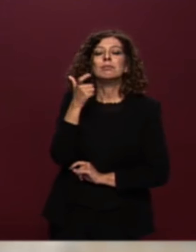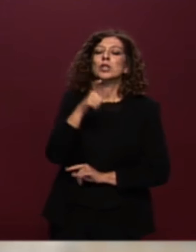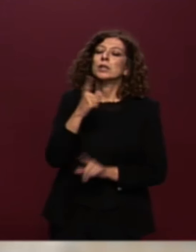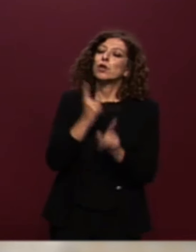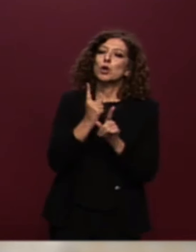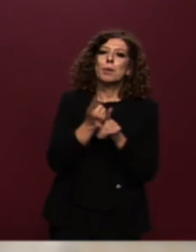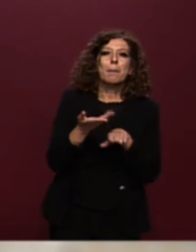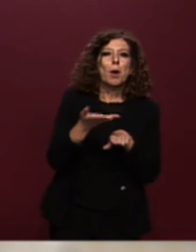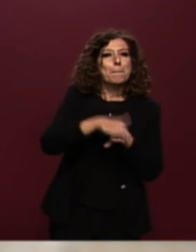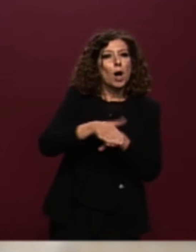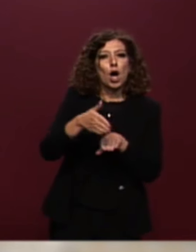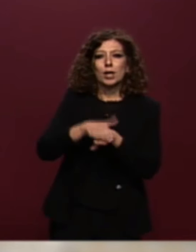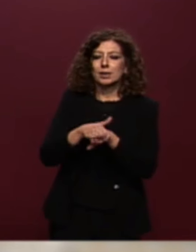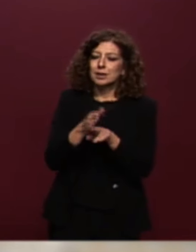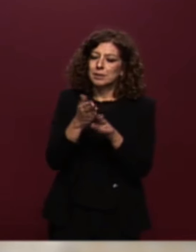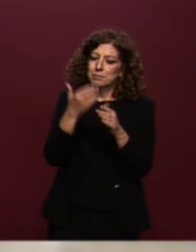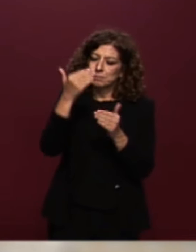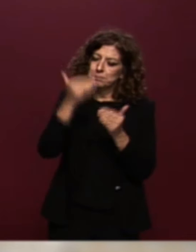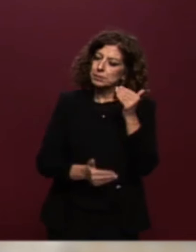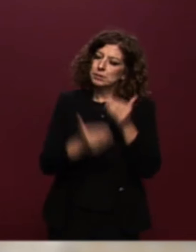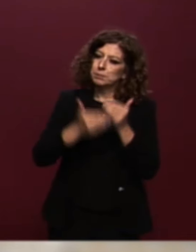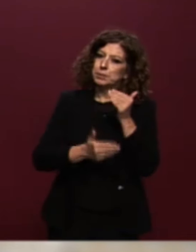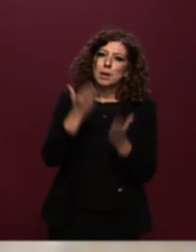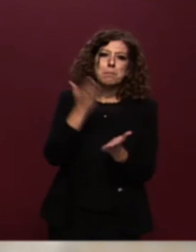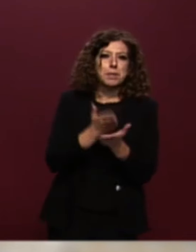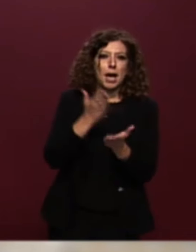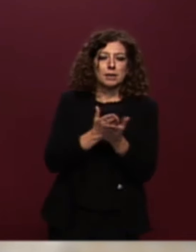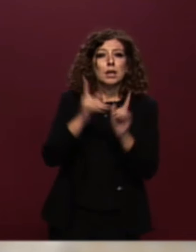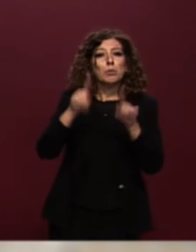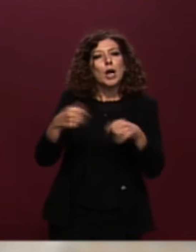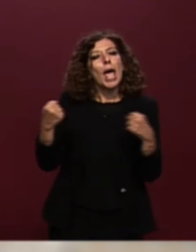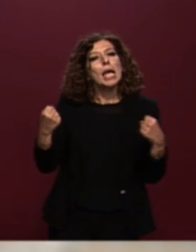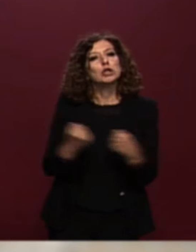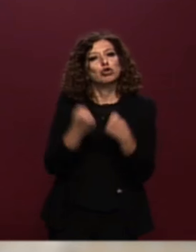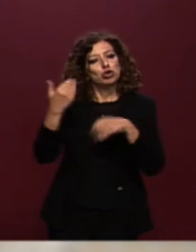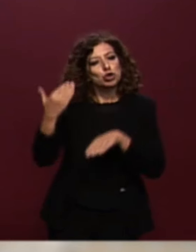insopportabili incidenti che ancora si verificano